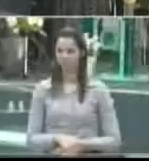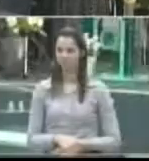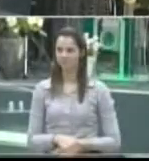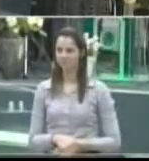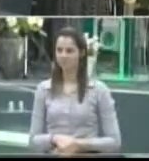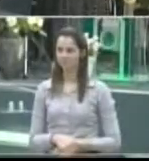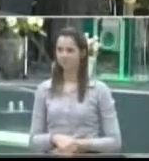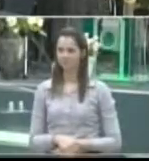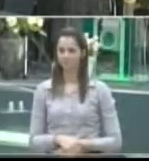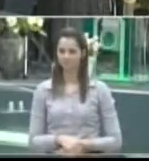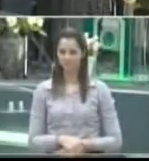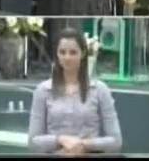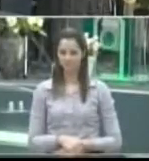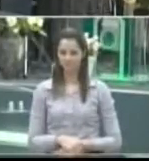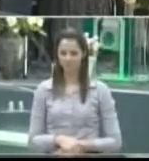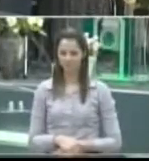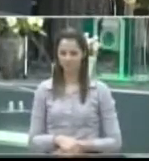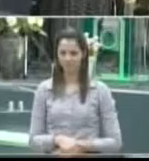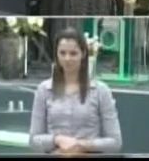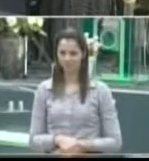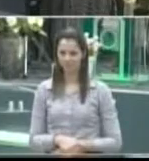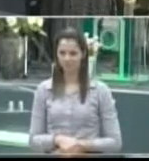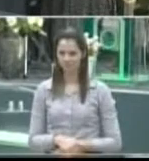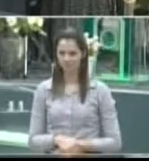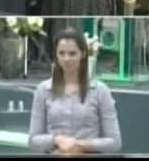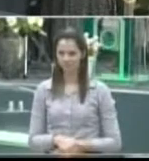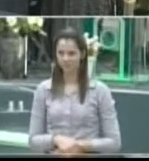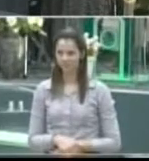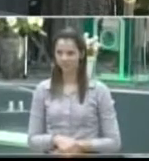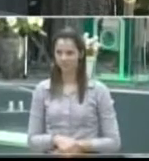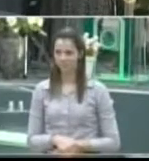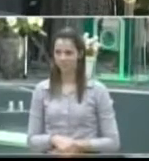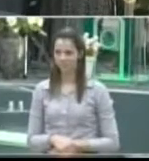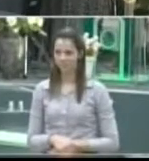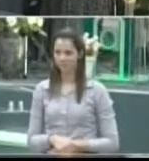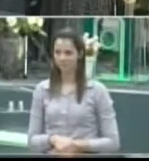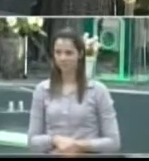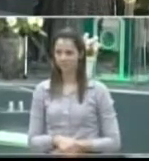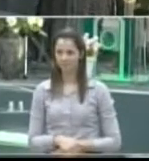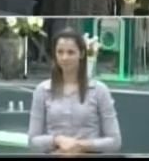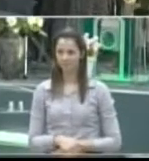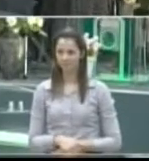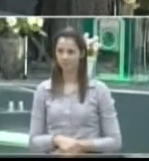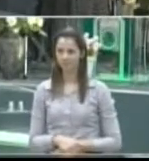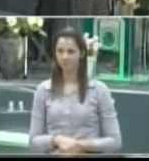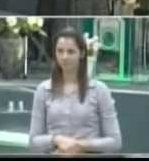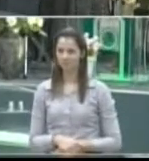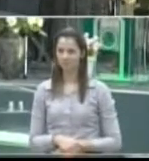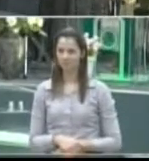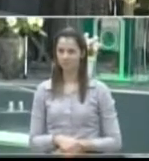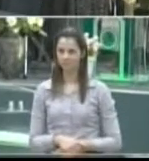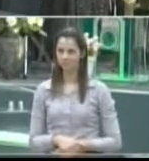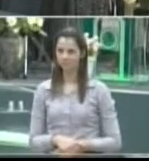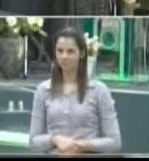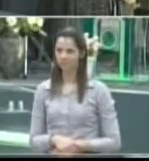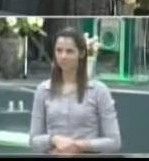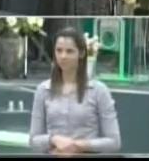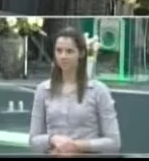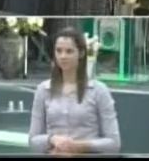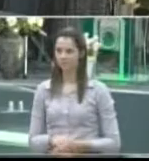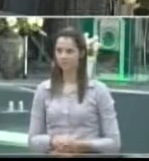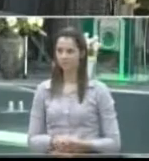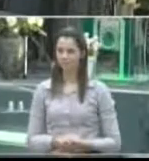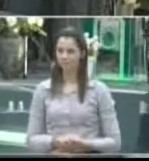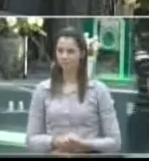Schweiz. Edwin Donnerbauer com sua esposa Ruth. Der älteste in unserer Gruppe ist Günther, Pastor